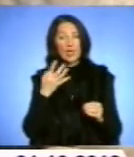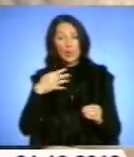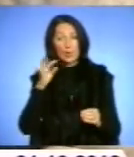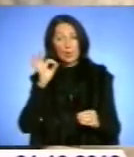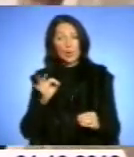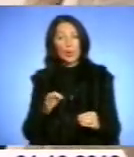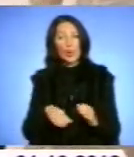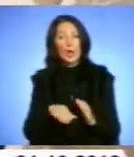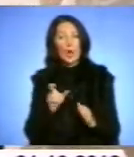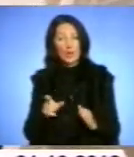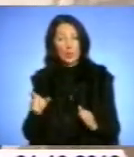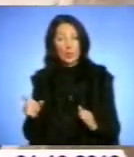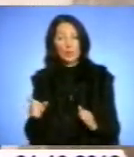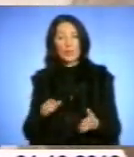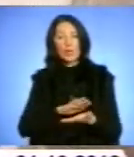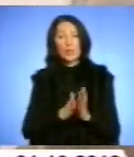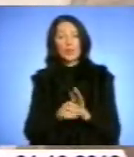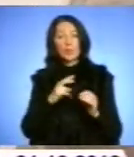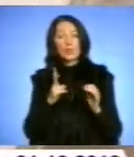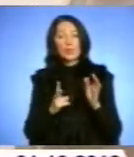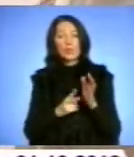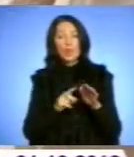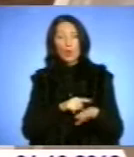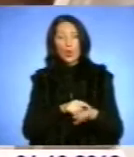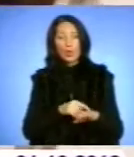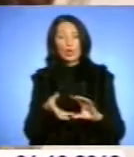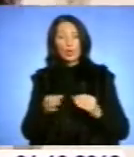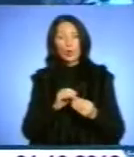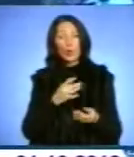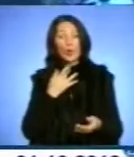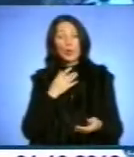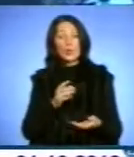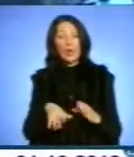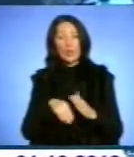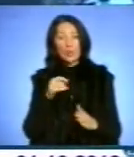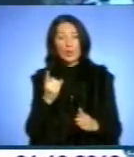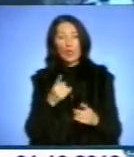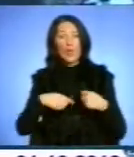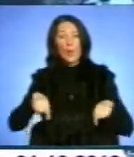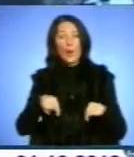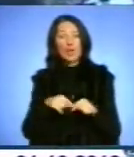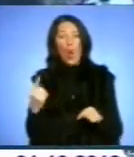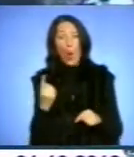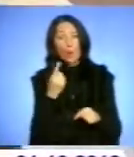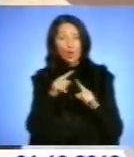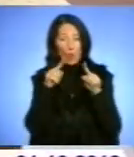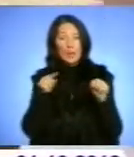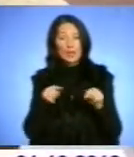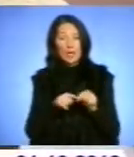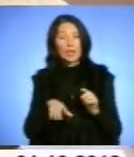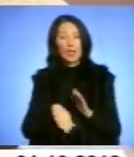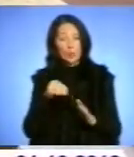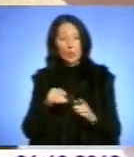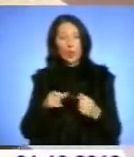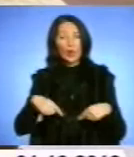10,40% виборців. Станом на 17 годину за підрахунком голосів виборців в межах одномандатних виборчих округів з Тернопільщини до Верховної